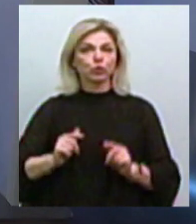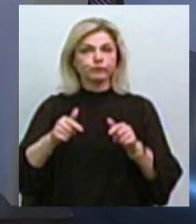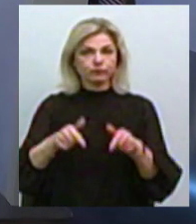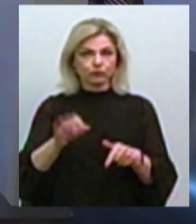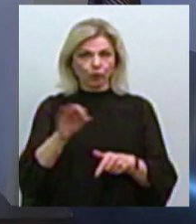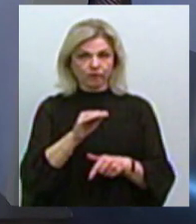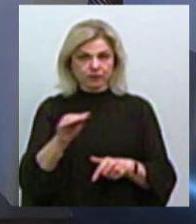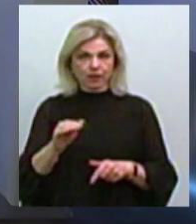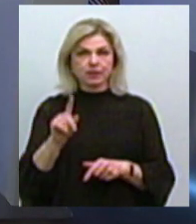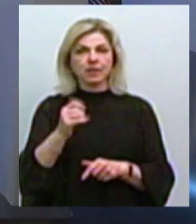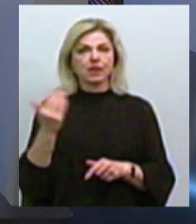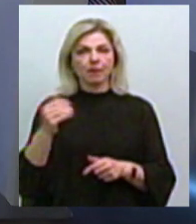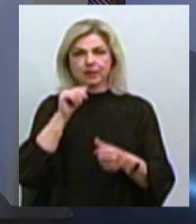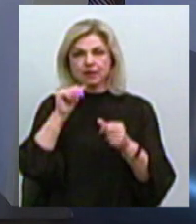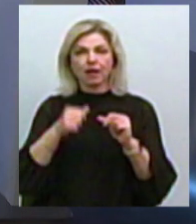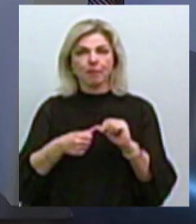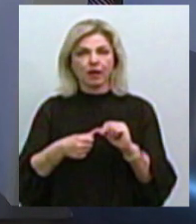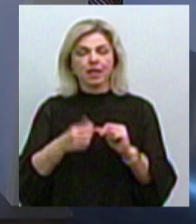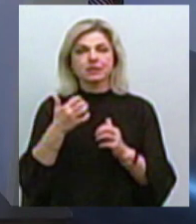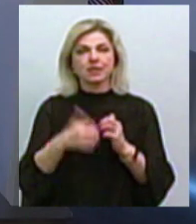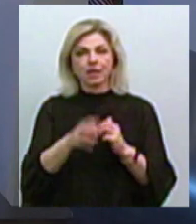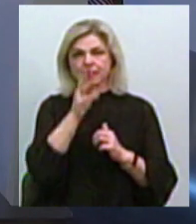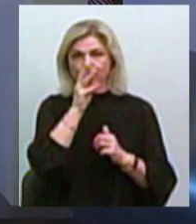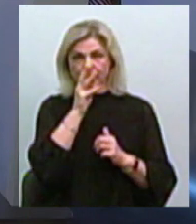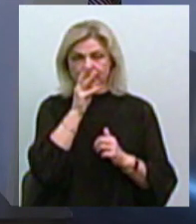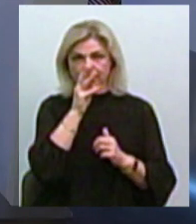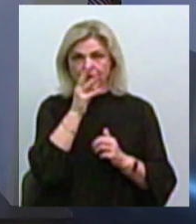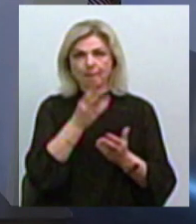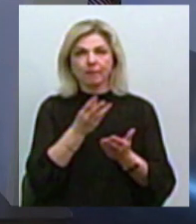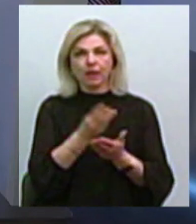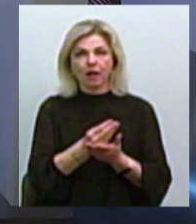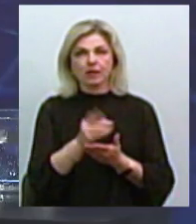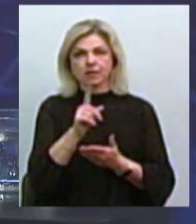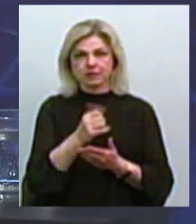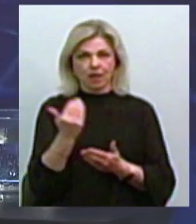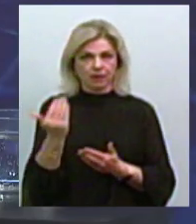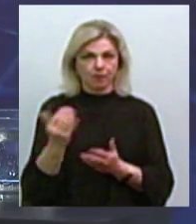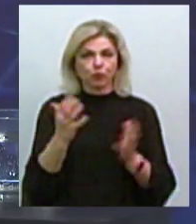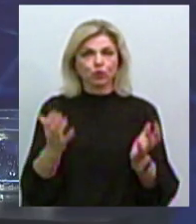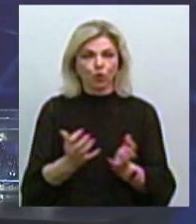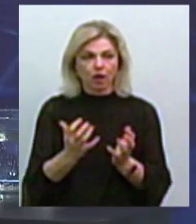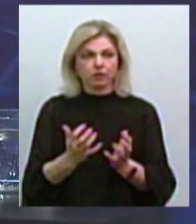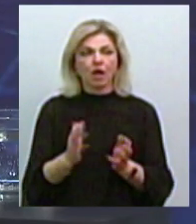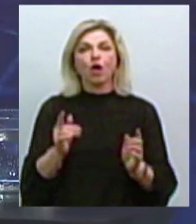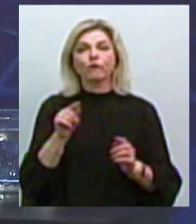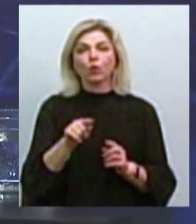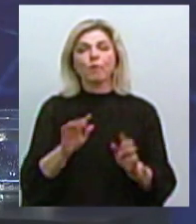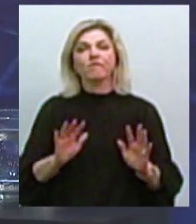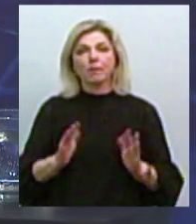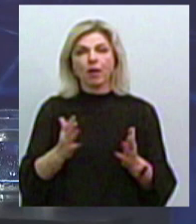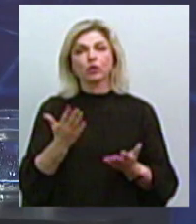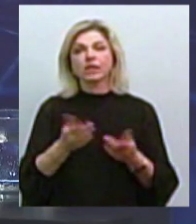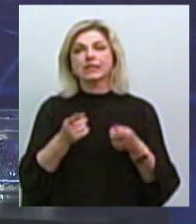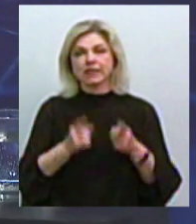офіційно, то за ним закріпляється середня заробітна плата за ним. Ну, це в тому випадку, якщо він